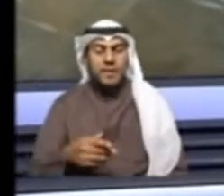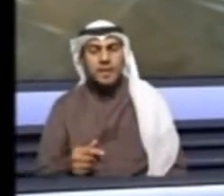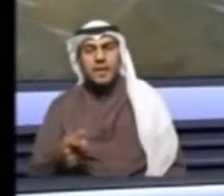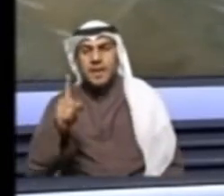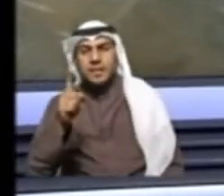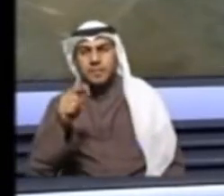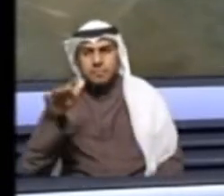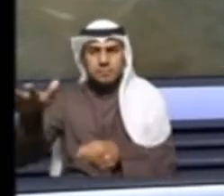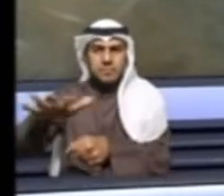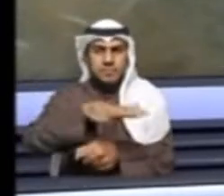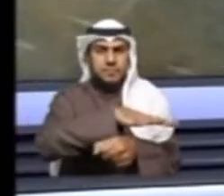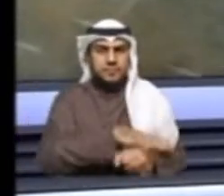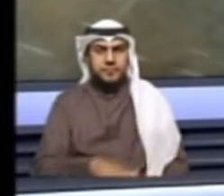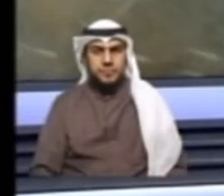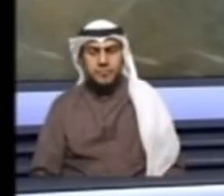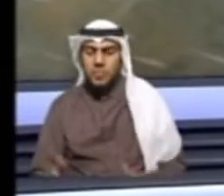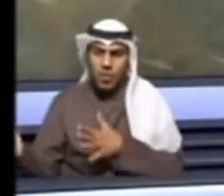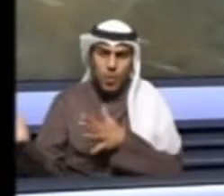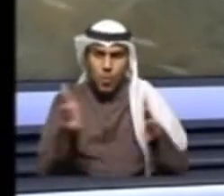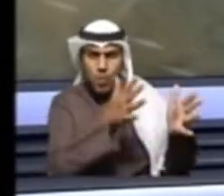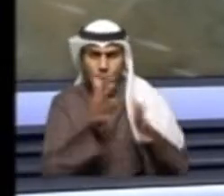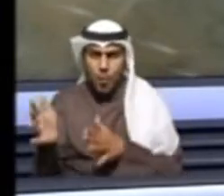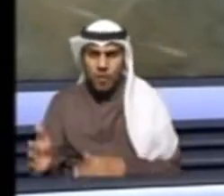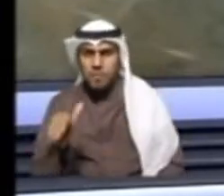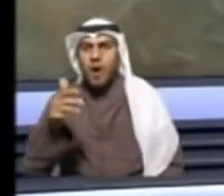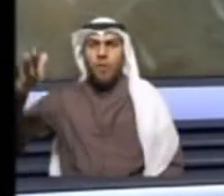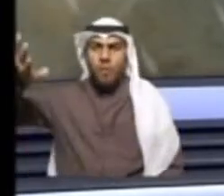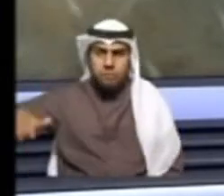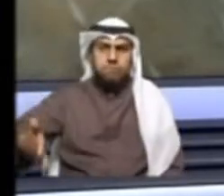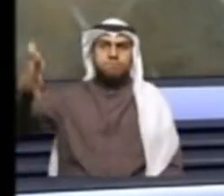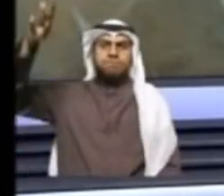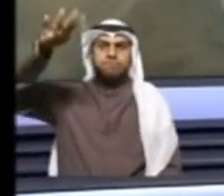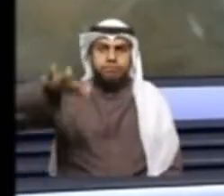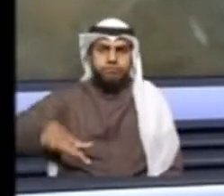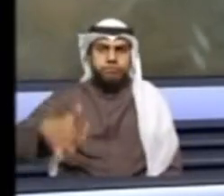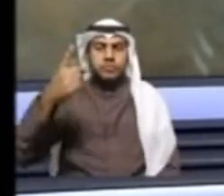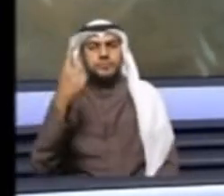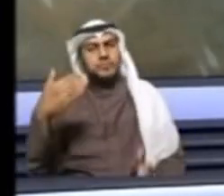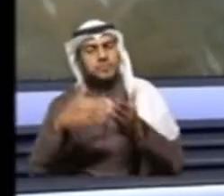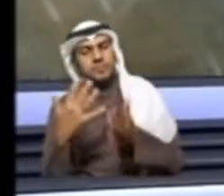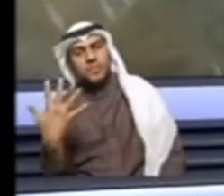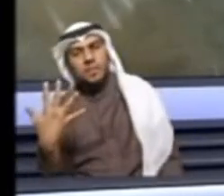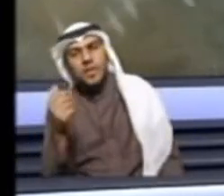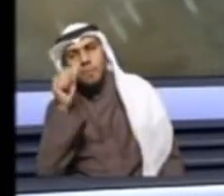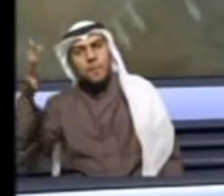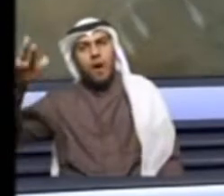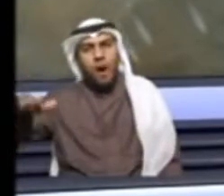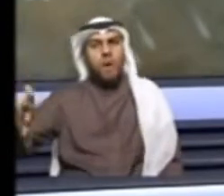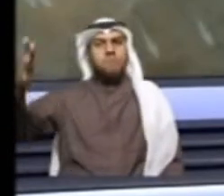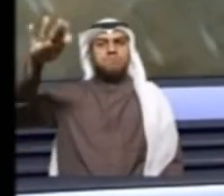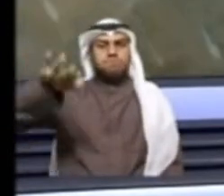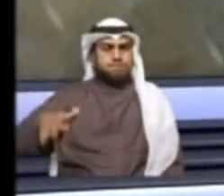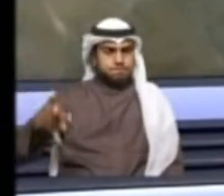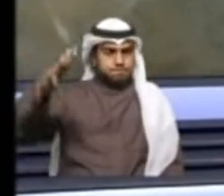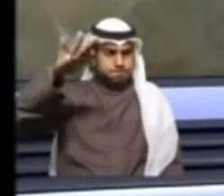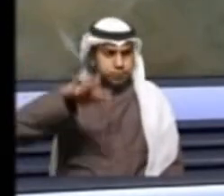إلى تقريبا 16، والرياح تستمر والنشاط في الرياح وارتفاع الأمواج كذلك ما بين 1 إلى 5 أقدام، ففي اختلاف كبير. حتى